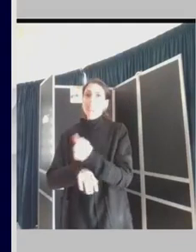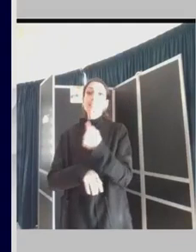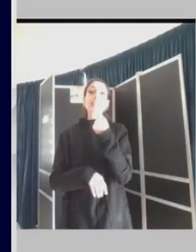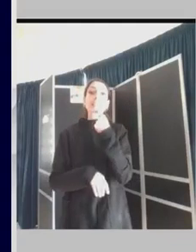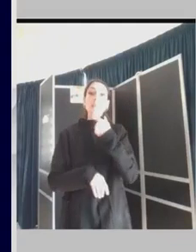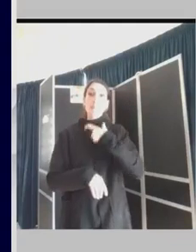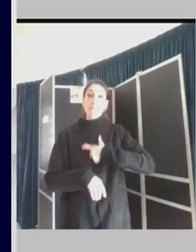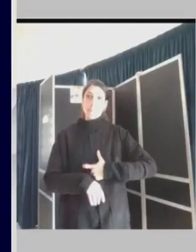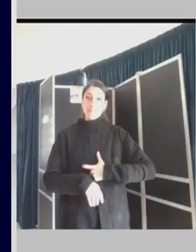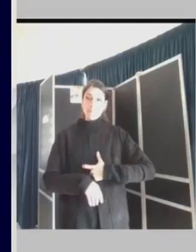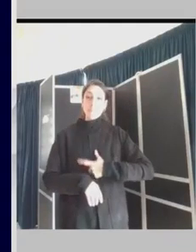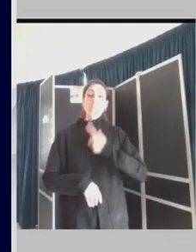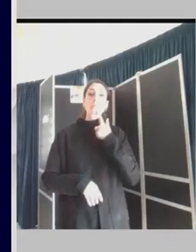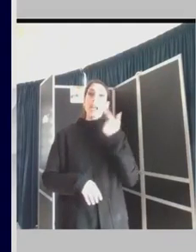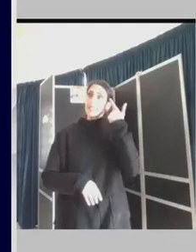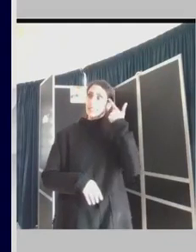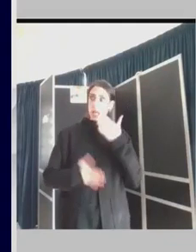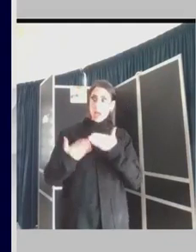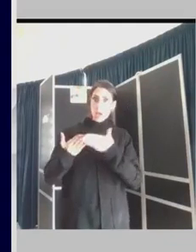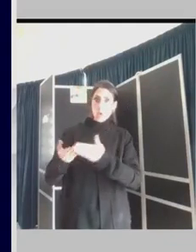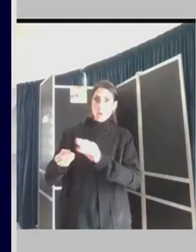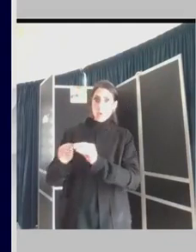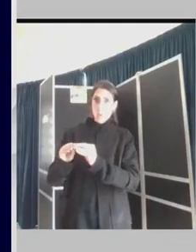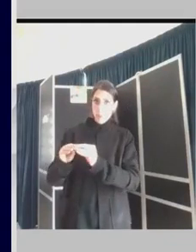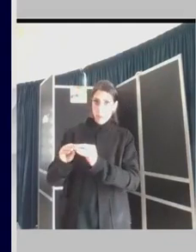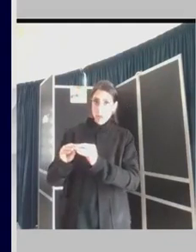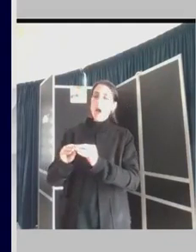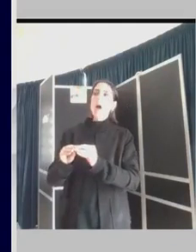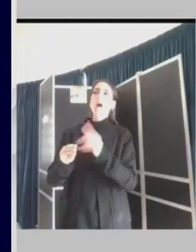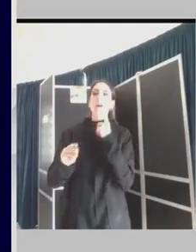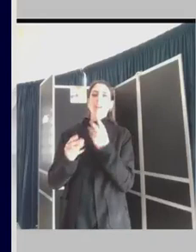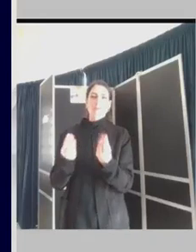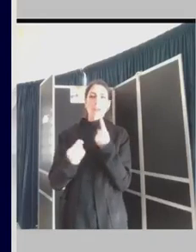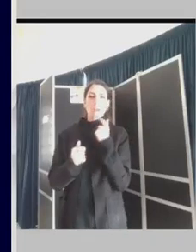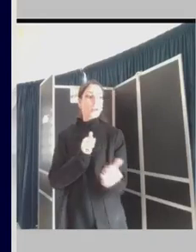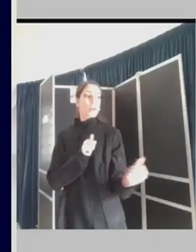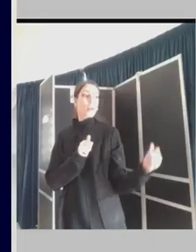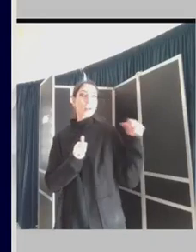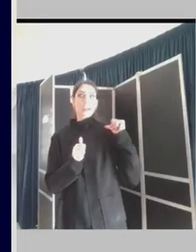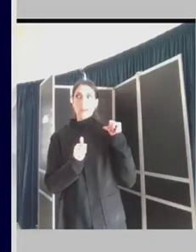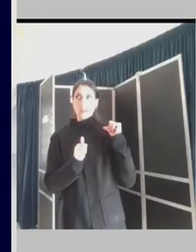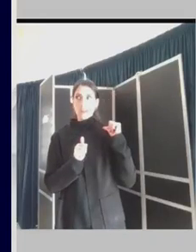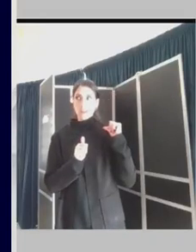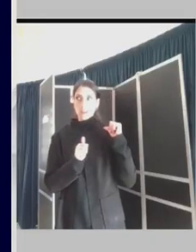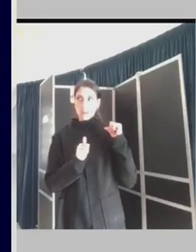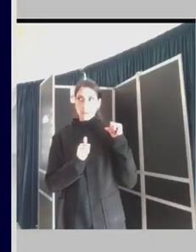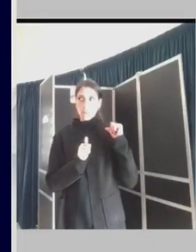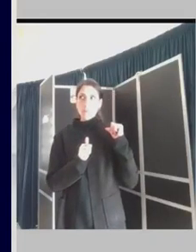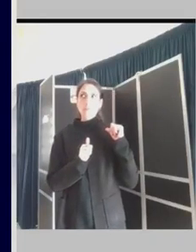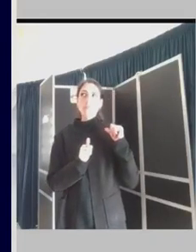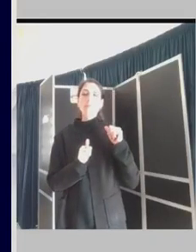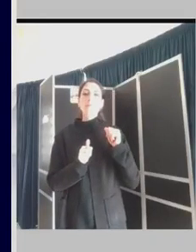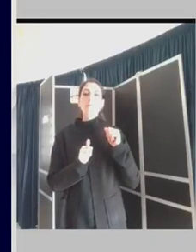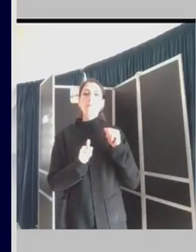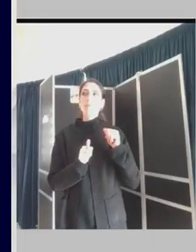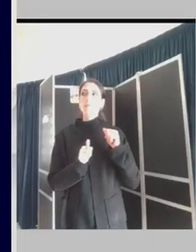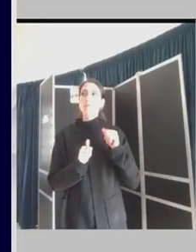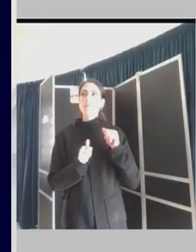adesso l'amico lo fa, esatto, mette la gamba in mezzo all'altra gamba,